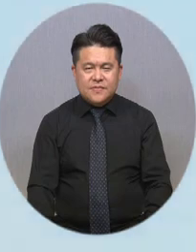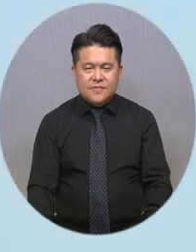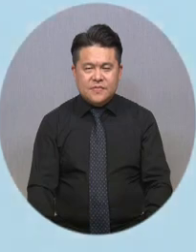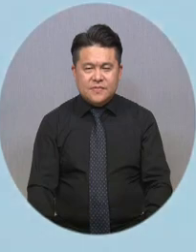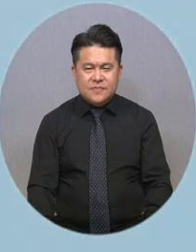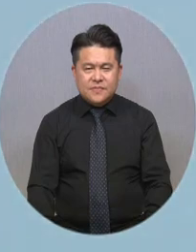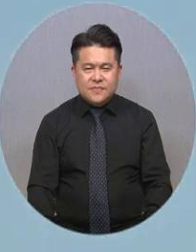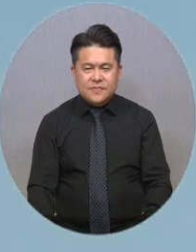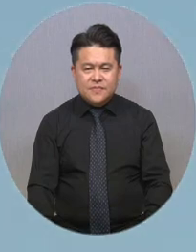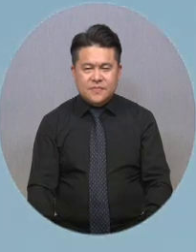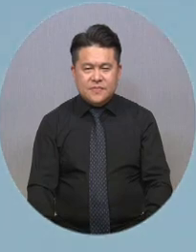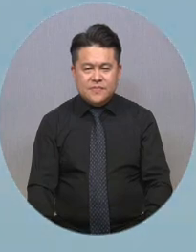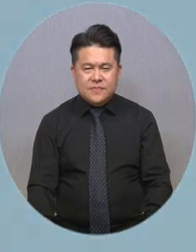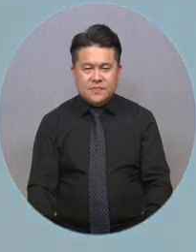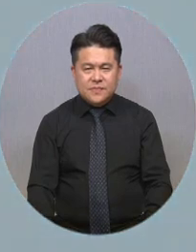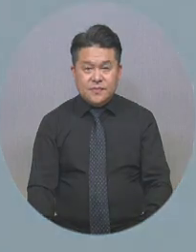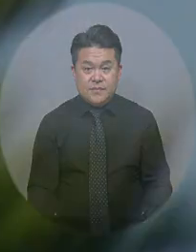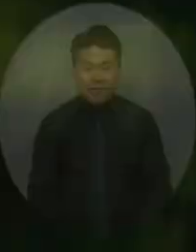샤.